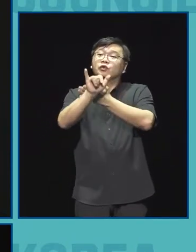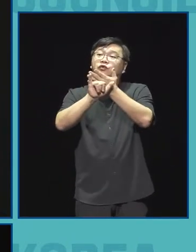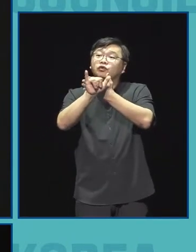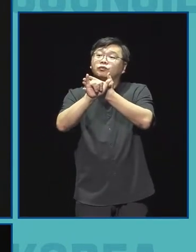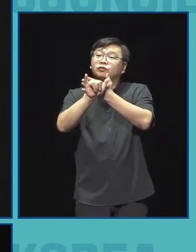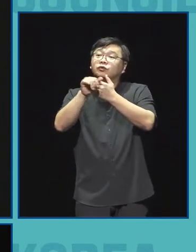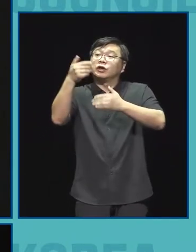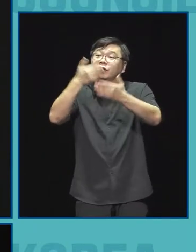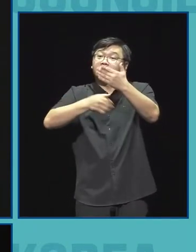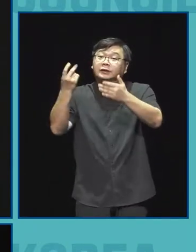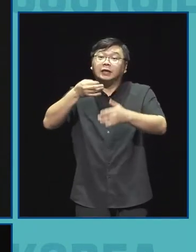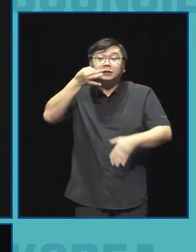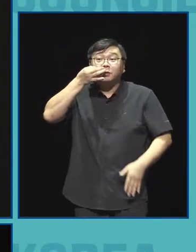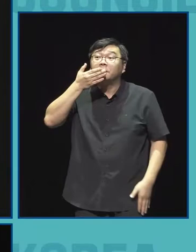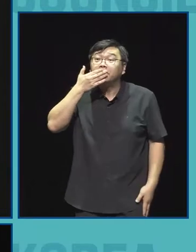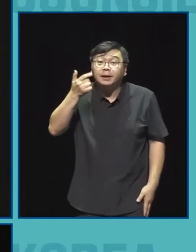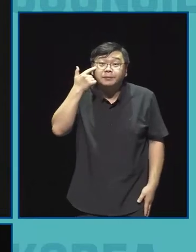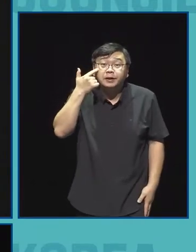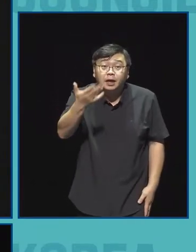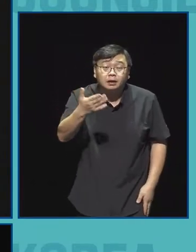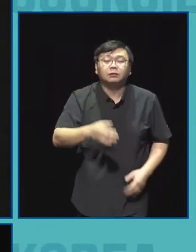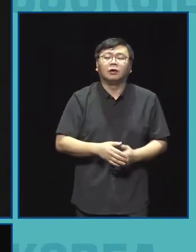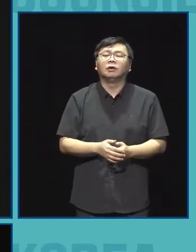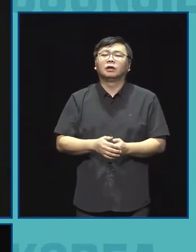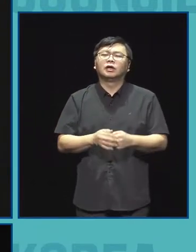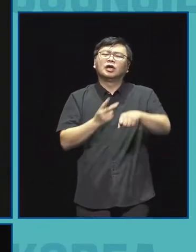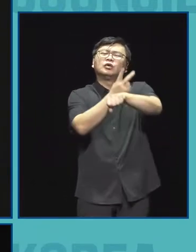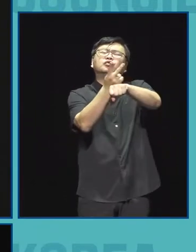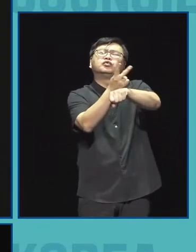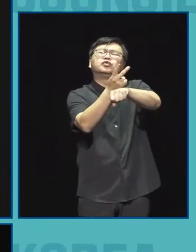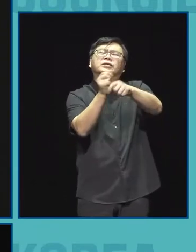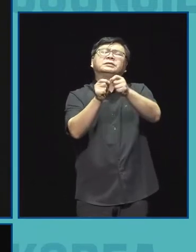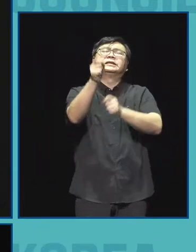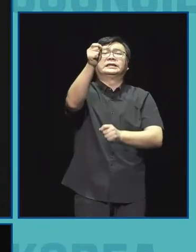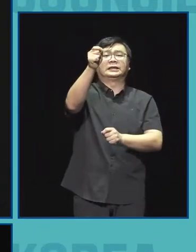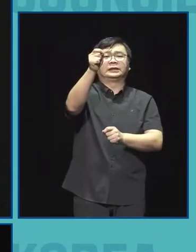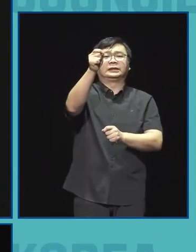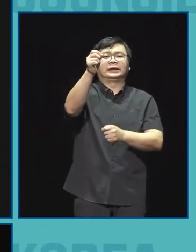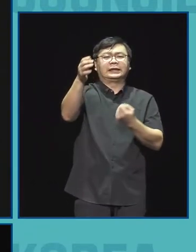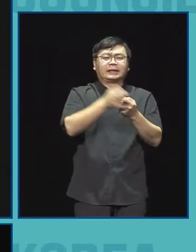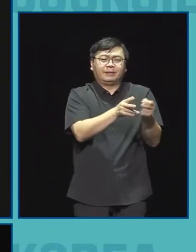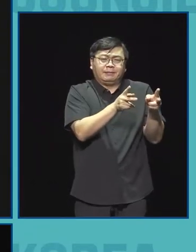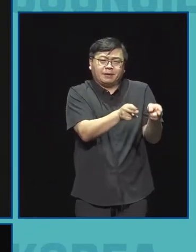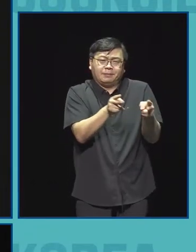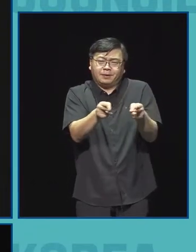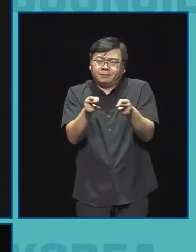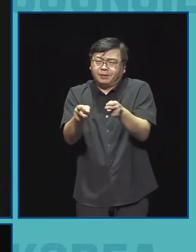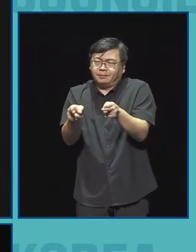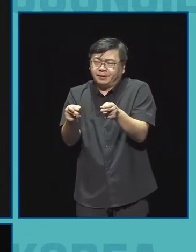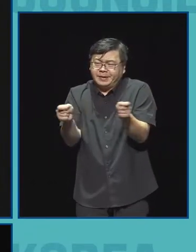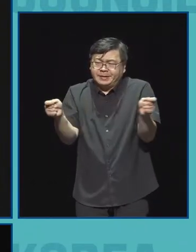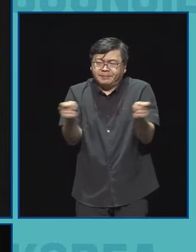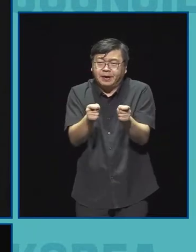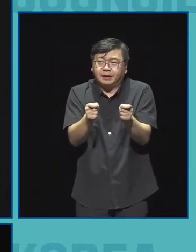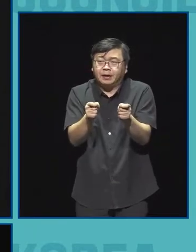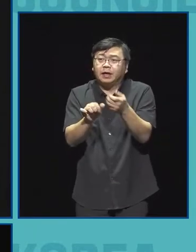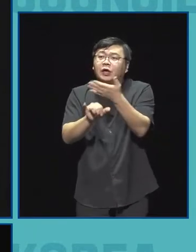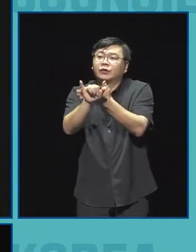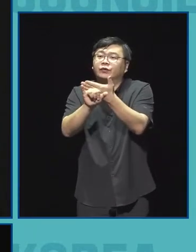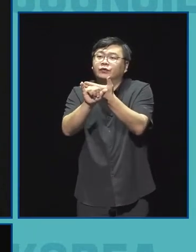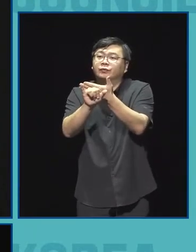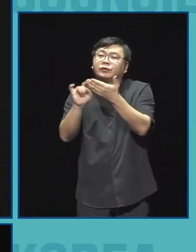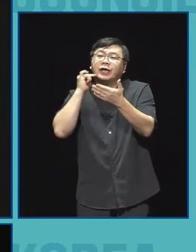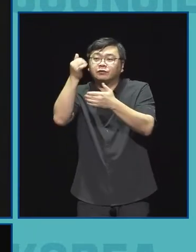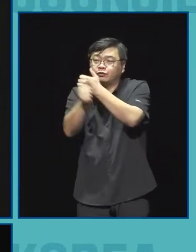있는지입니다. 저희가 오늘 끝나고 나면 두 시간이 너무 길기 때문에 각 사업별로 편집을 해서 유튜브 예술위원회 채널에